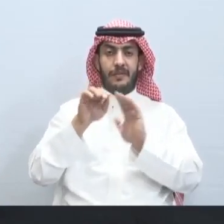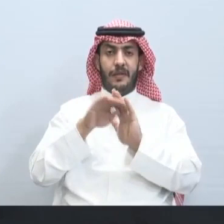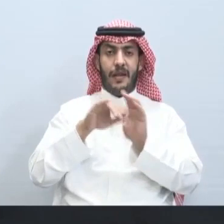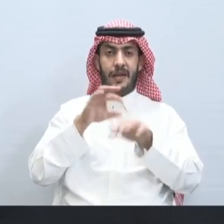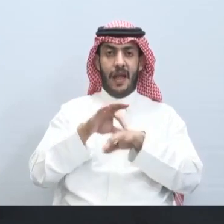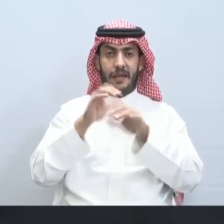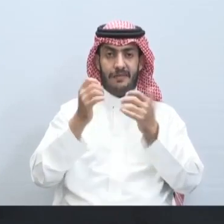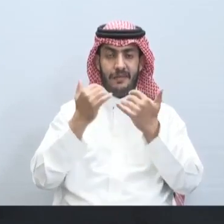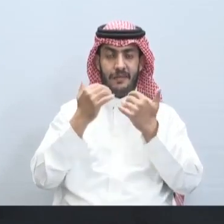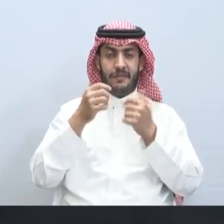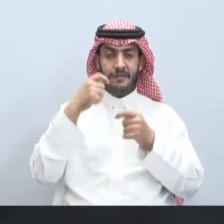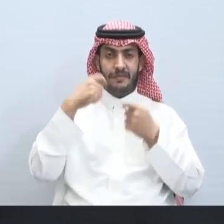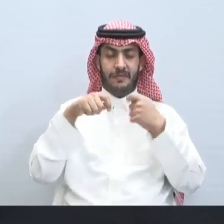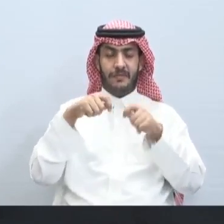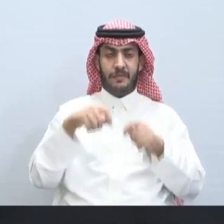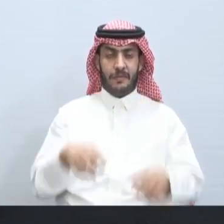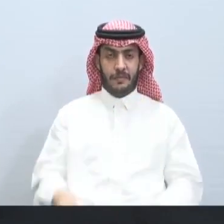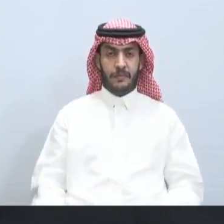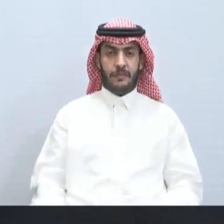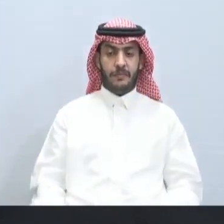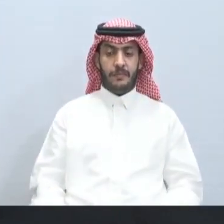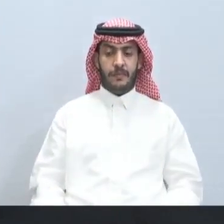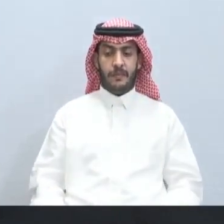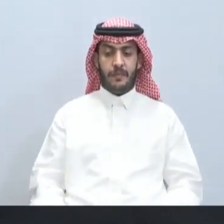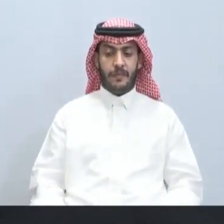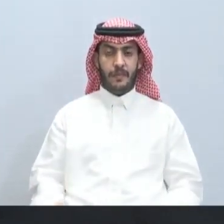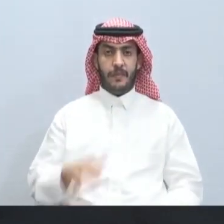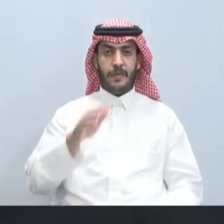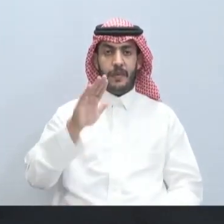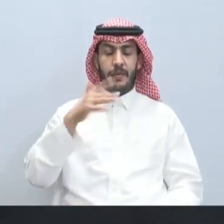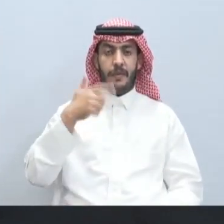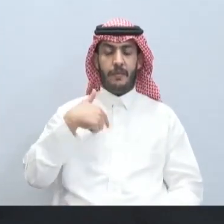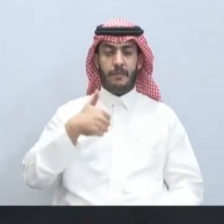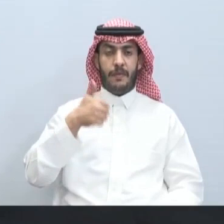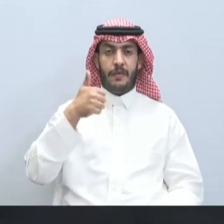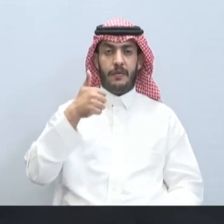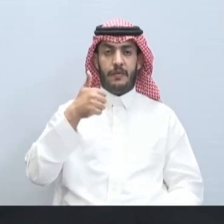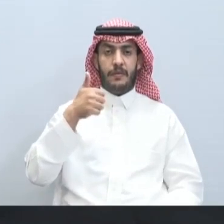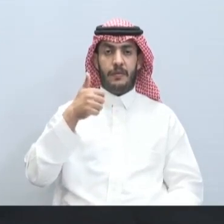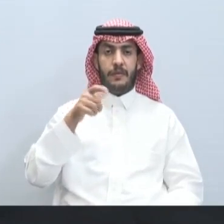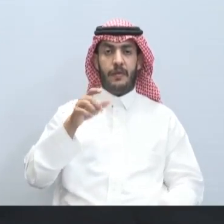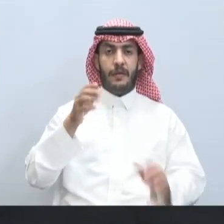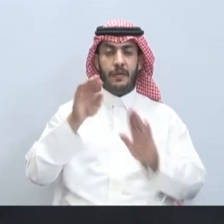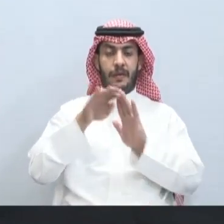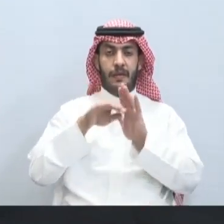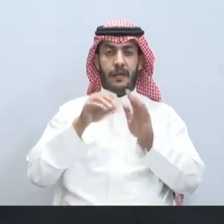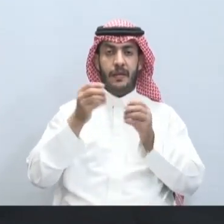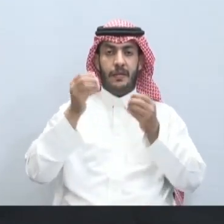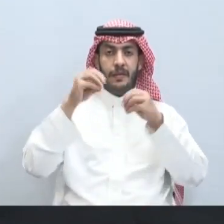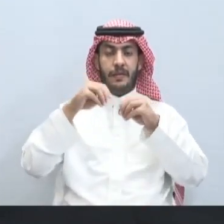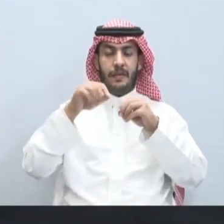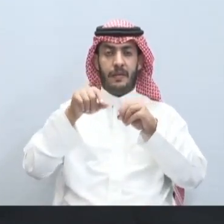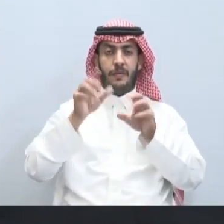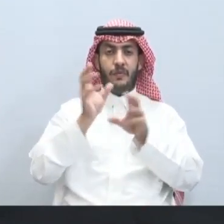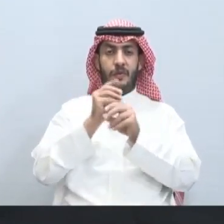المستهلكين في هذا هذه الشريحه وفي هذا السوق بعد ذلك استطيع ان اصل الى درجه اقل من